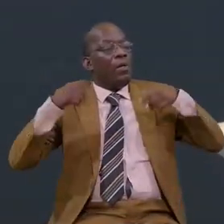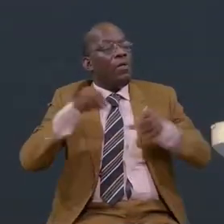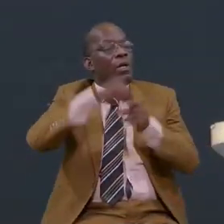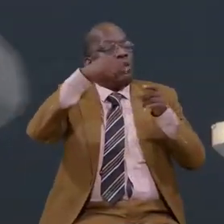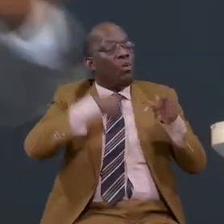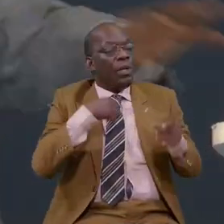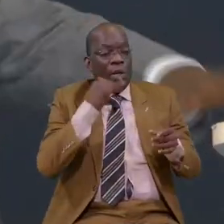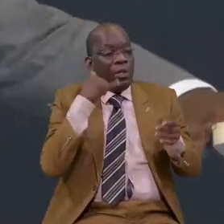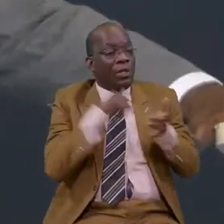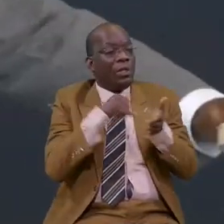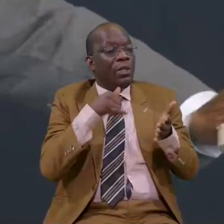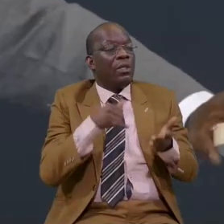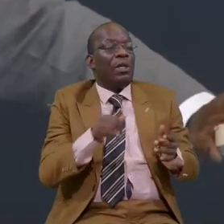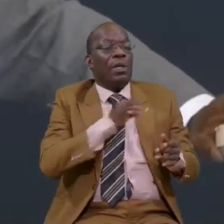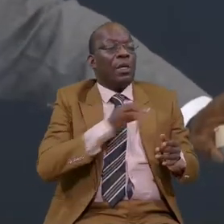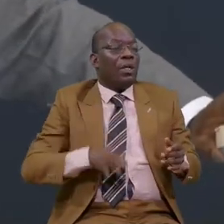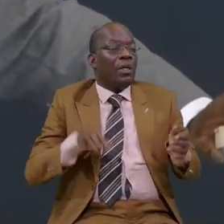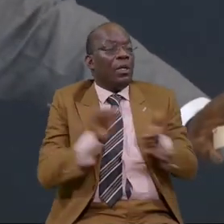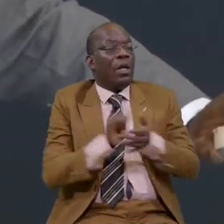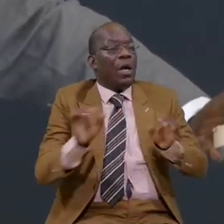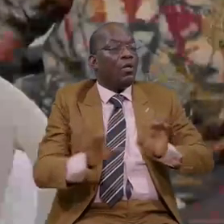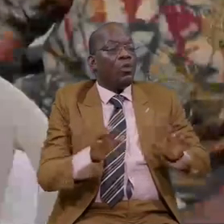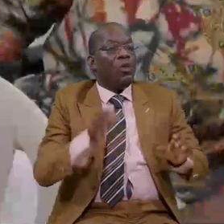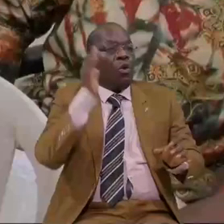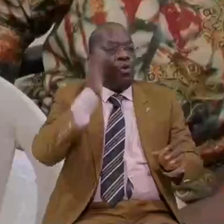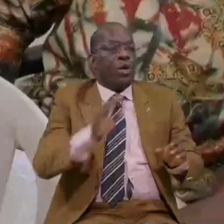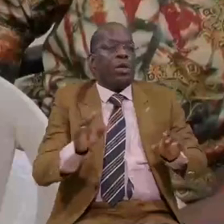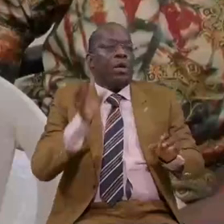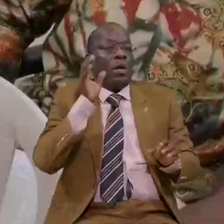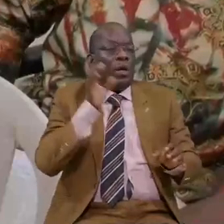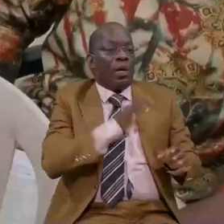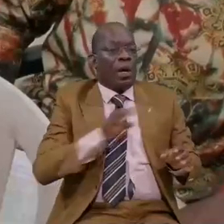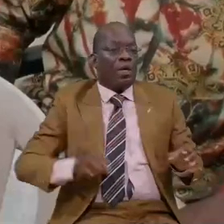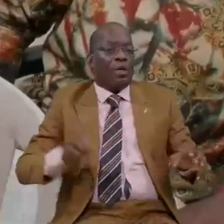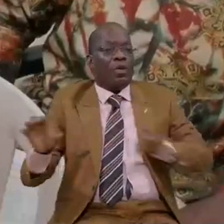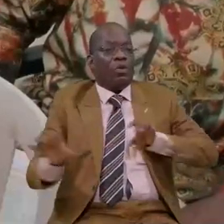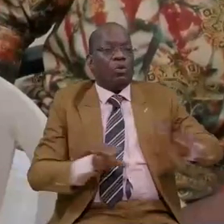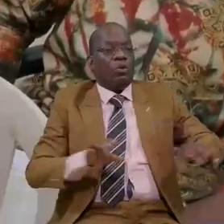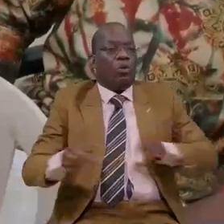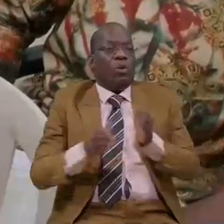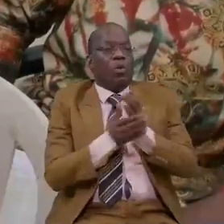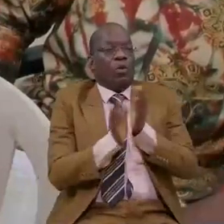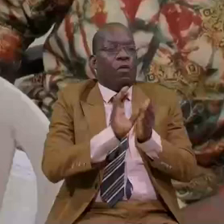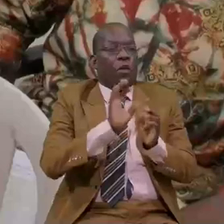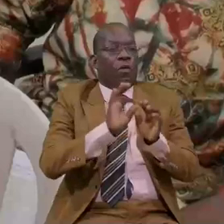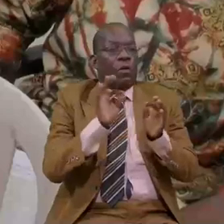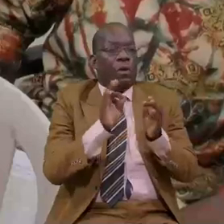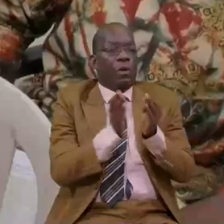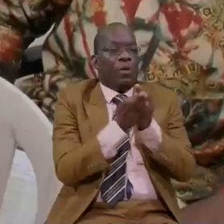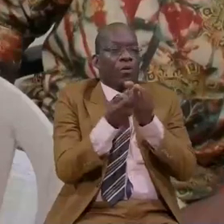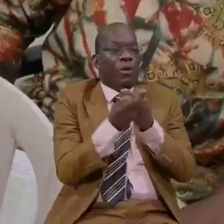Christ vit en moi. Est-ce que Christ qui l'a fait Est-ce que Christ commet la